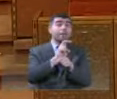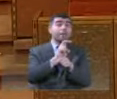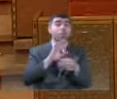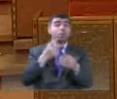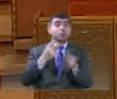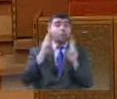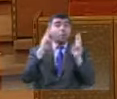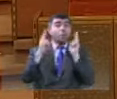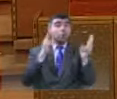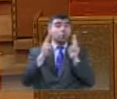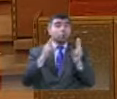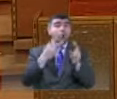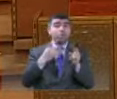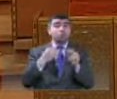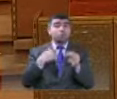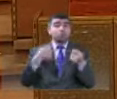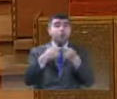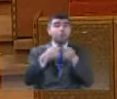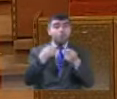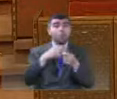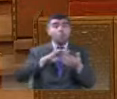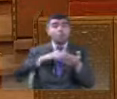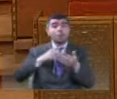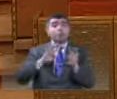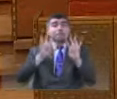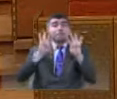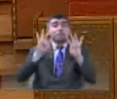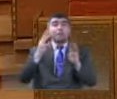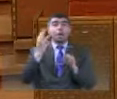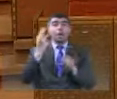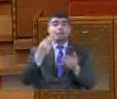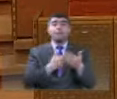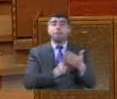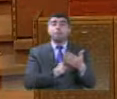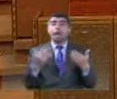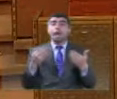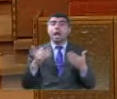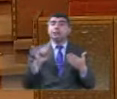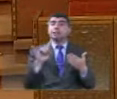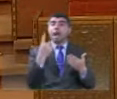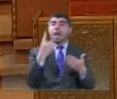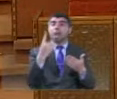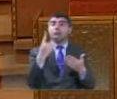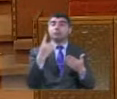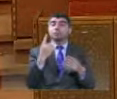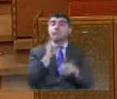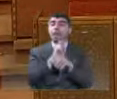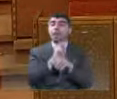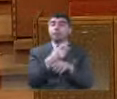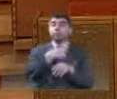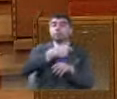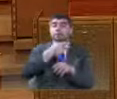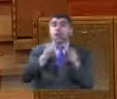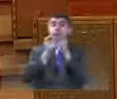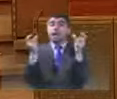طريق السيار مازال نعطيها هذا الرقم باش نعرفوا التحدي اللي علينا، 38 مليار ديال الدرهم. 38 مليار ديال الدرهم. فيما